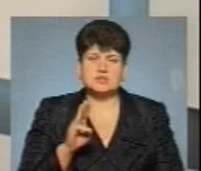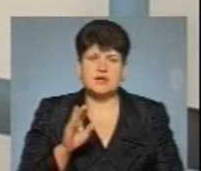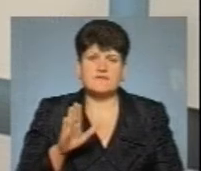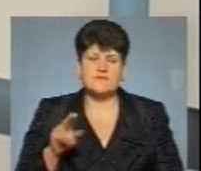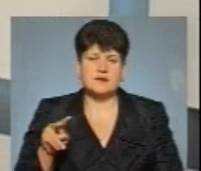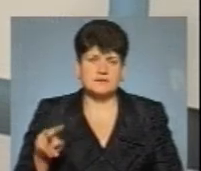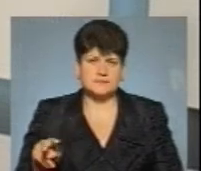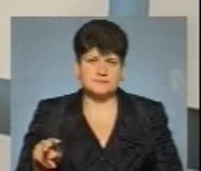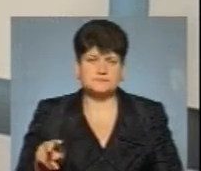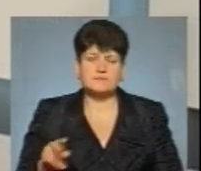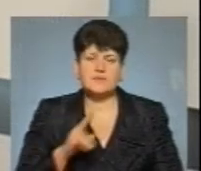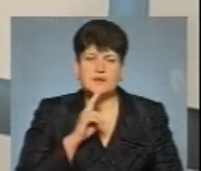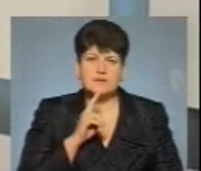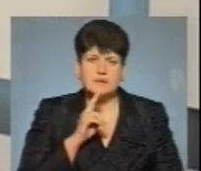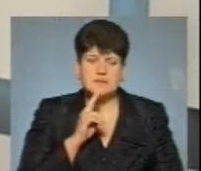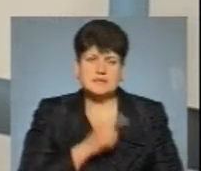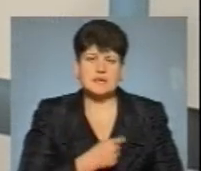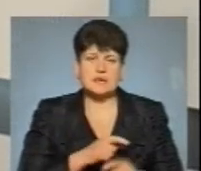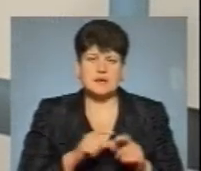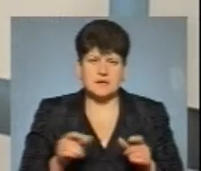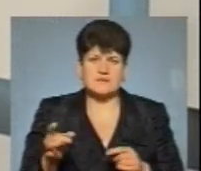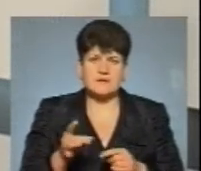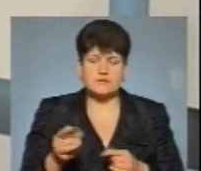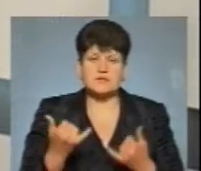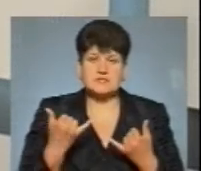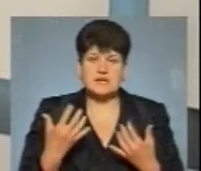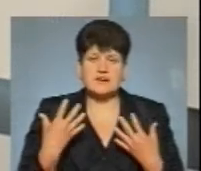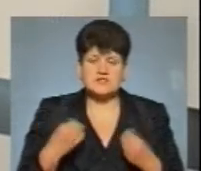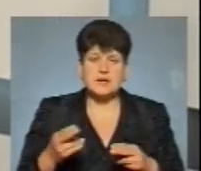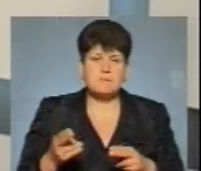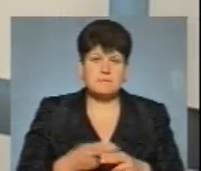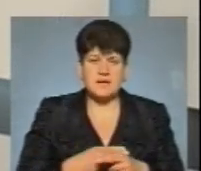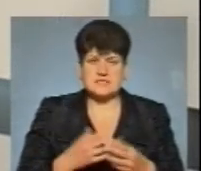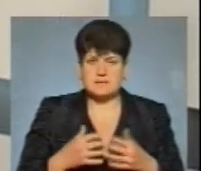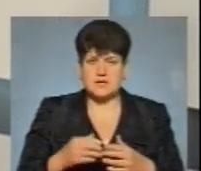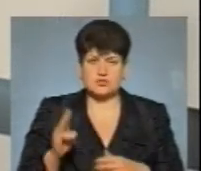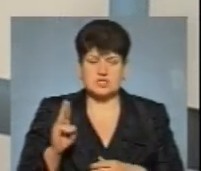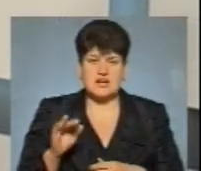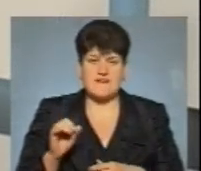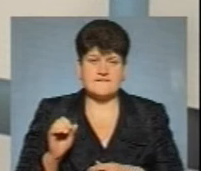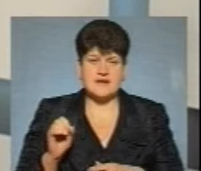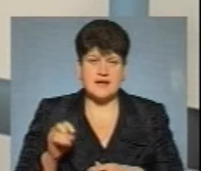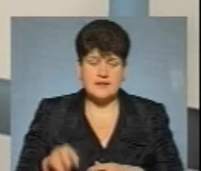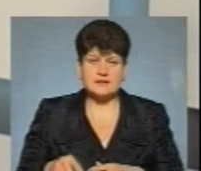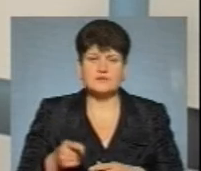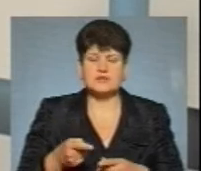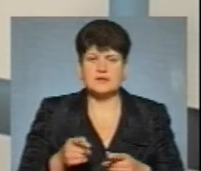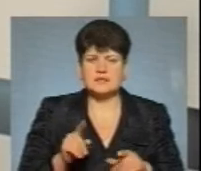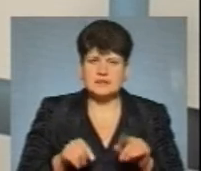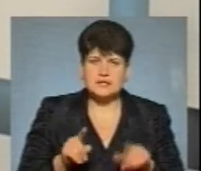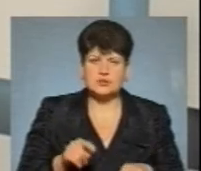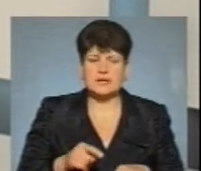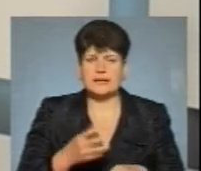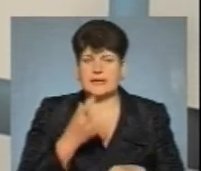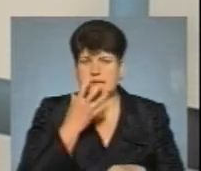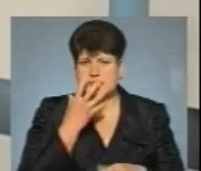в Кременецькій лікарні, районі, вона зараз вже без апарату ШВЛ, тобто вона знаходиться там на інколи на